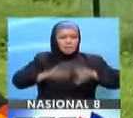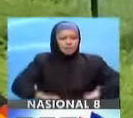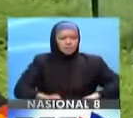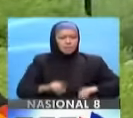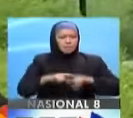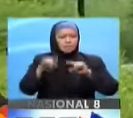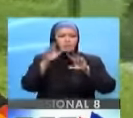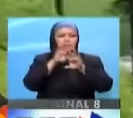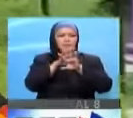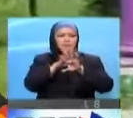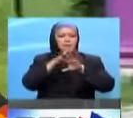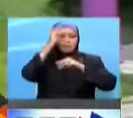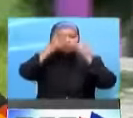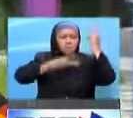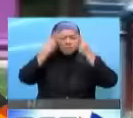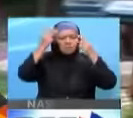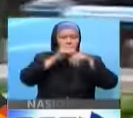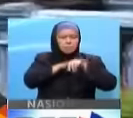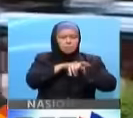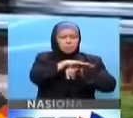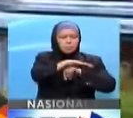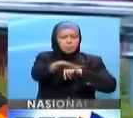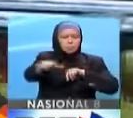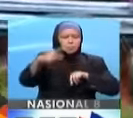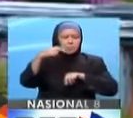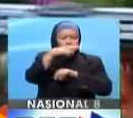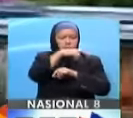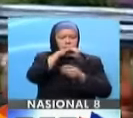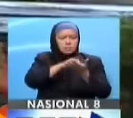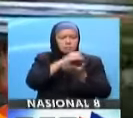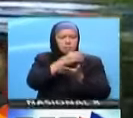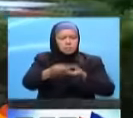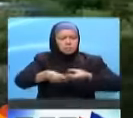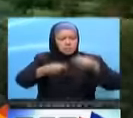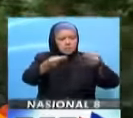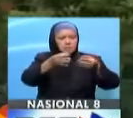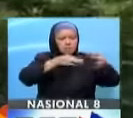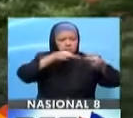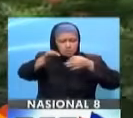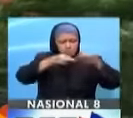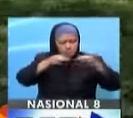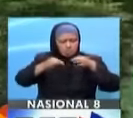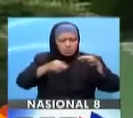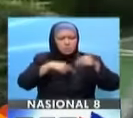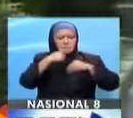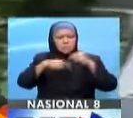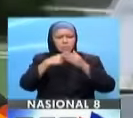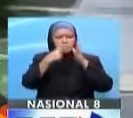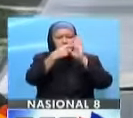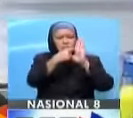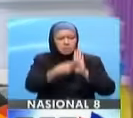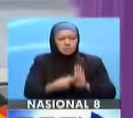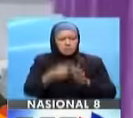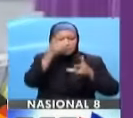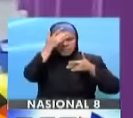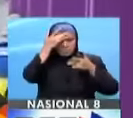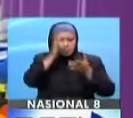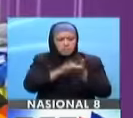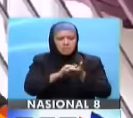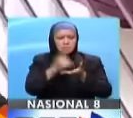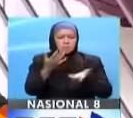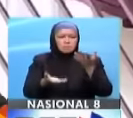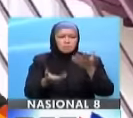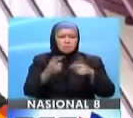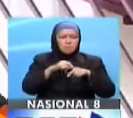akan penularan virus itu. Mereka juga diberi penerangan dan maklumat mengenai simptom penyakit tersebut sama ada jangkitan terhadap